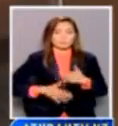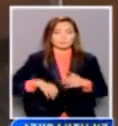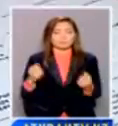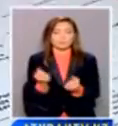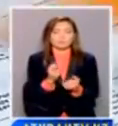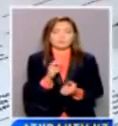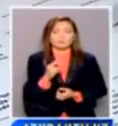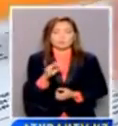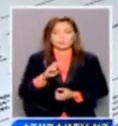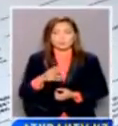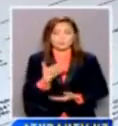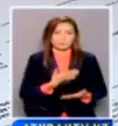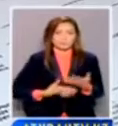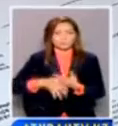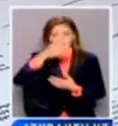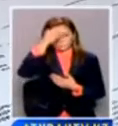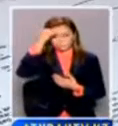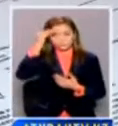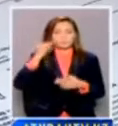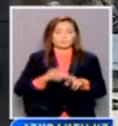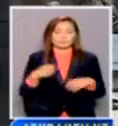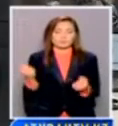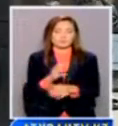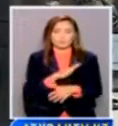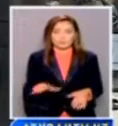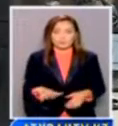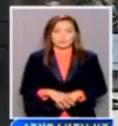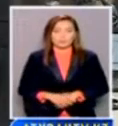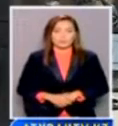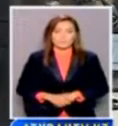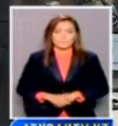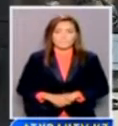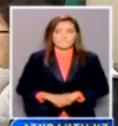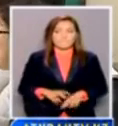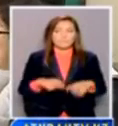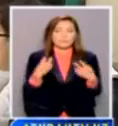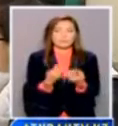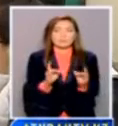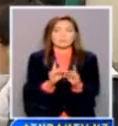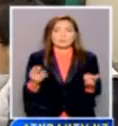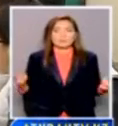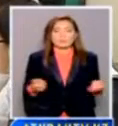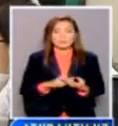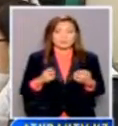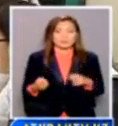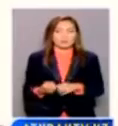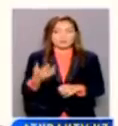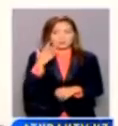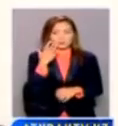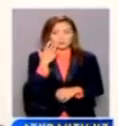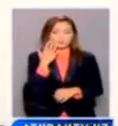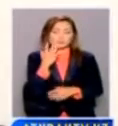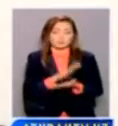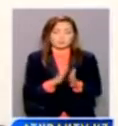инициатива Сипульника, общественный совет данного фонда не поддержал своего председателя. Члены совета отметили, что проблемы, вызванные